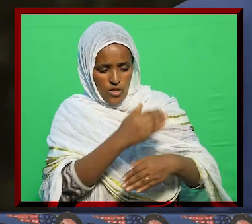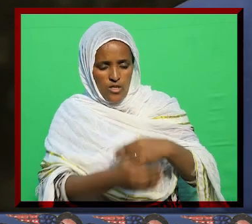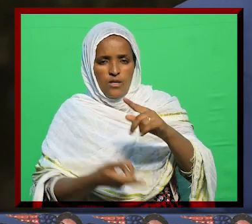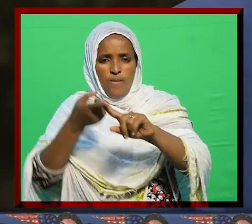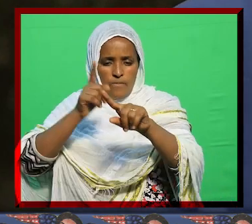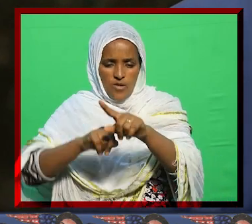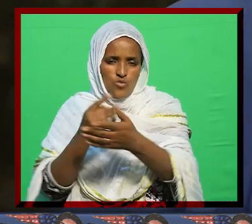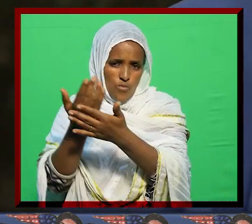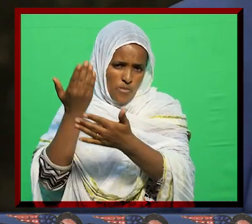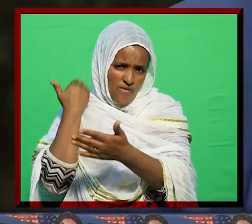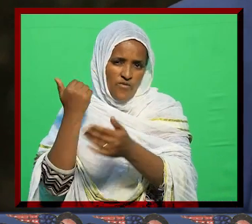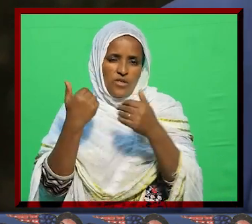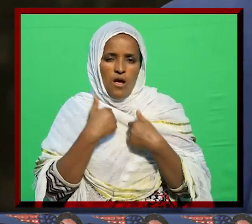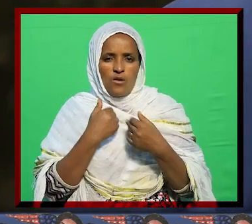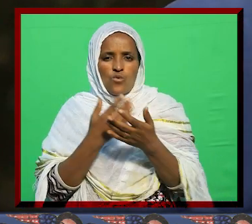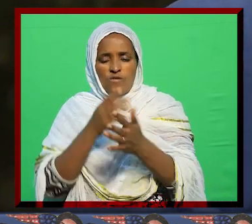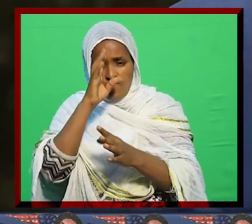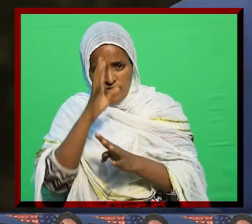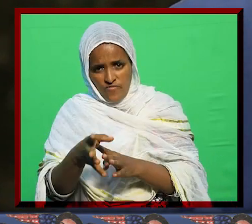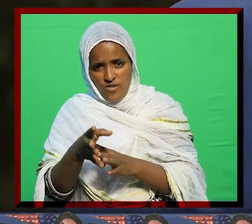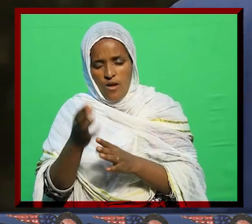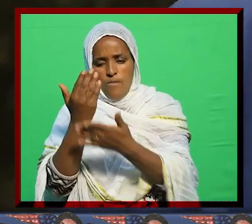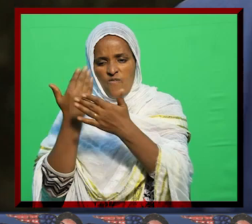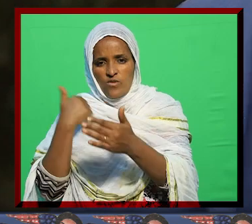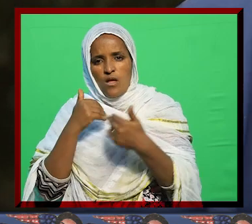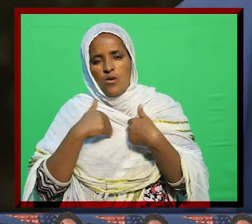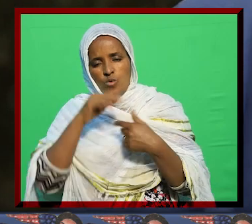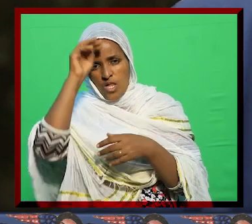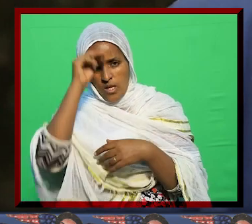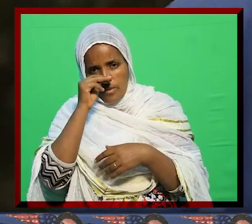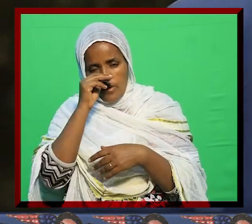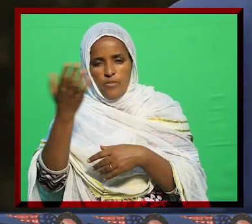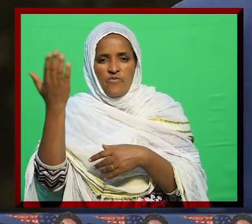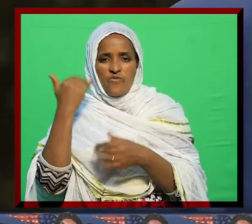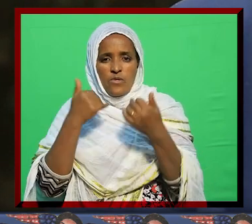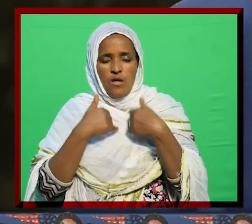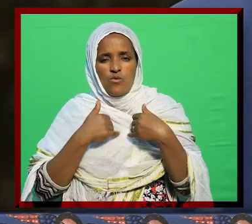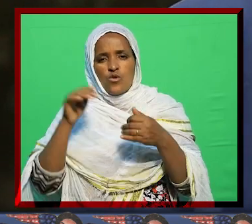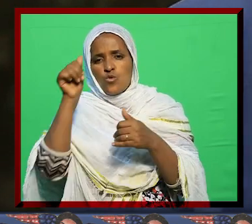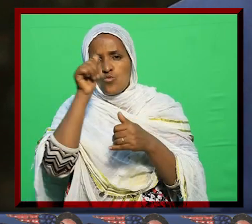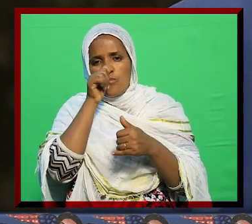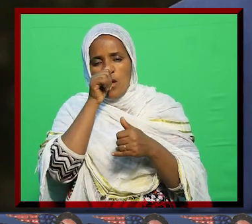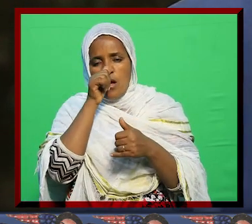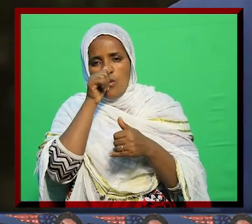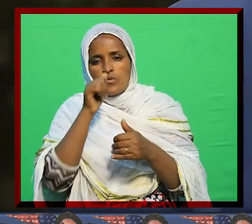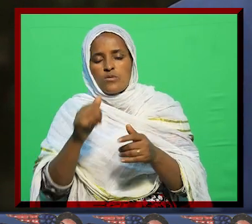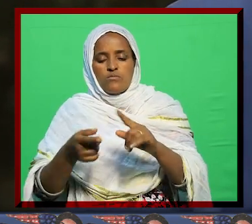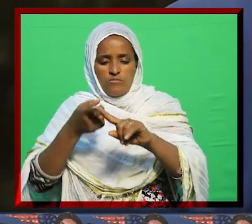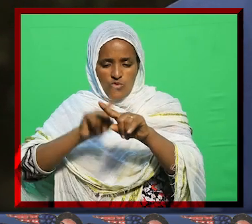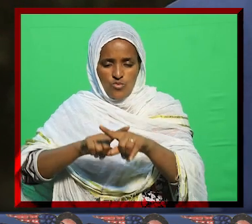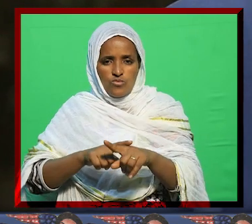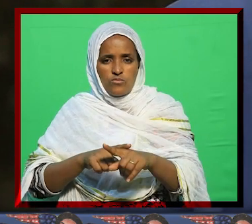ትውልድ ተመልሶ የነበረውን ፍልስፍና የነበረውን ጥበብ የነበረውን